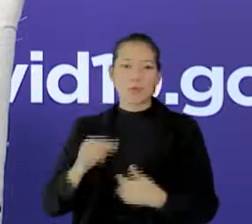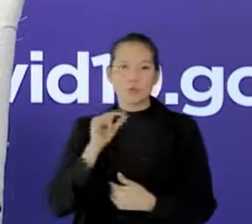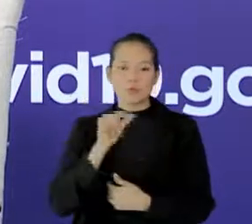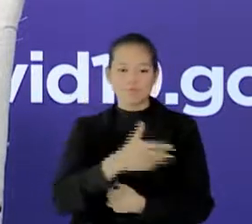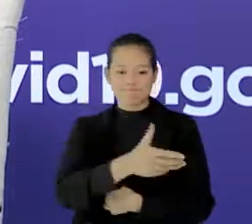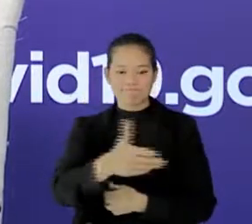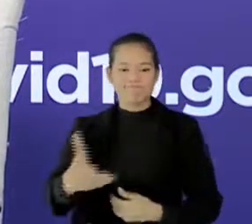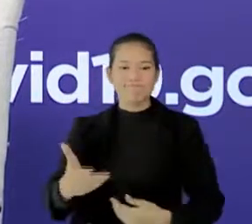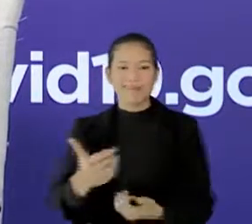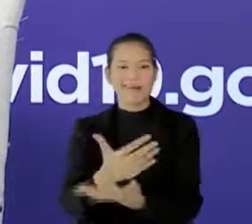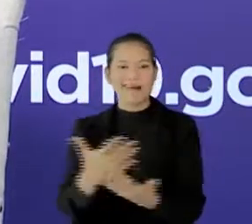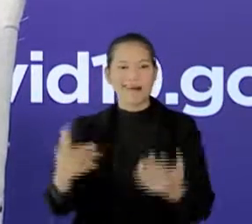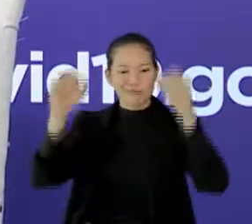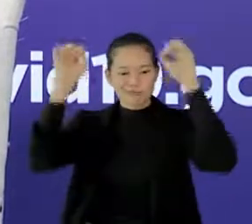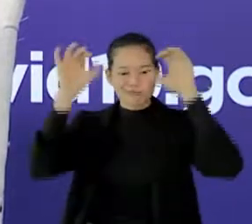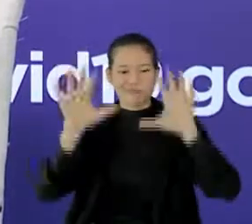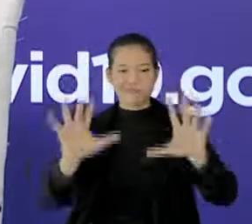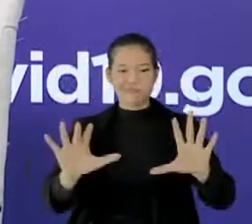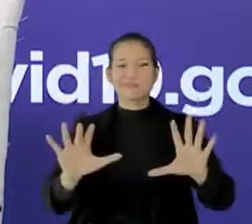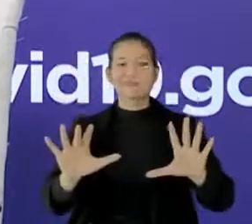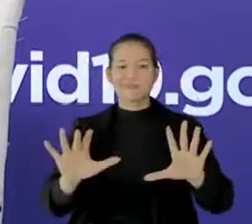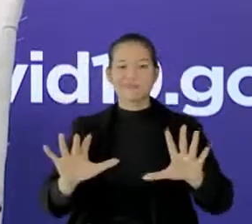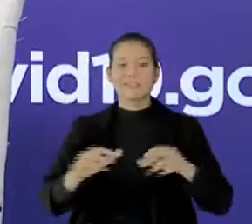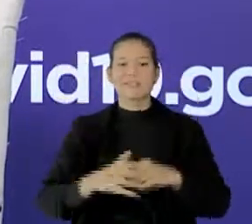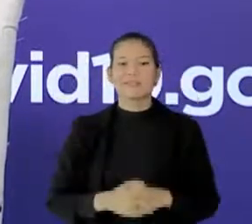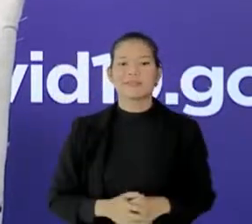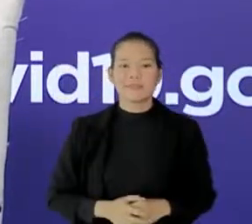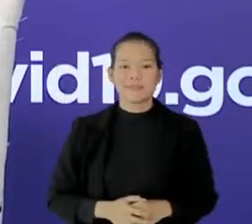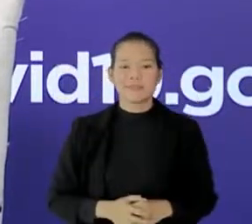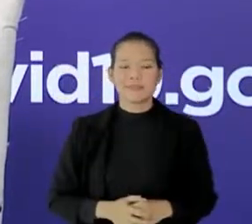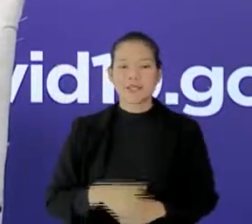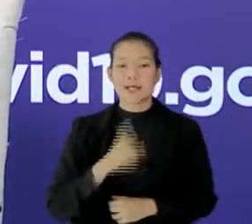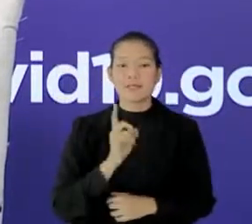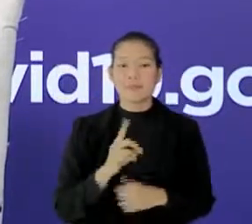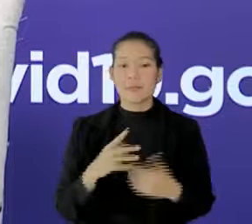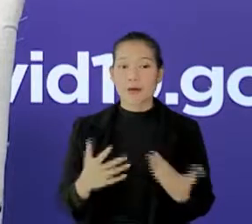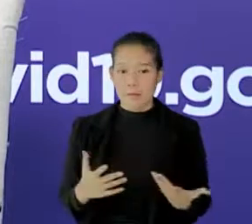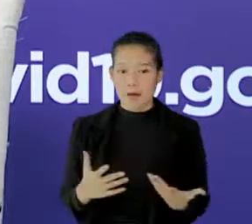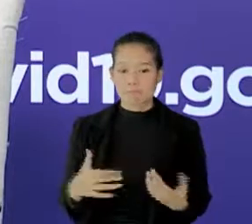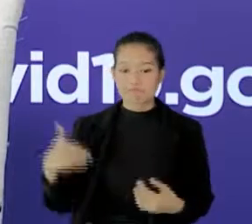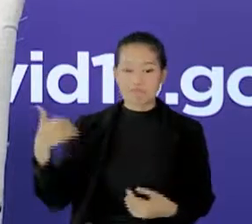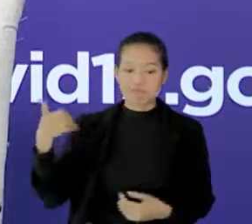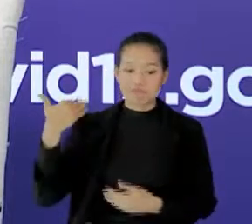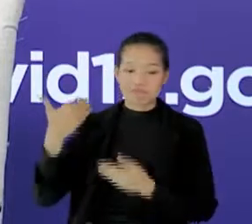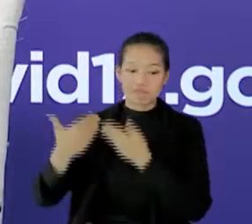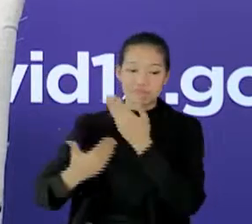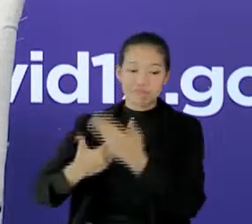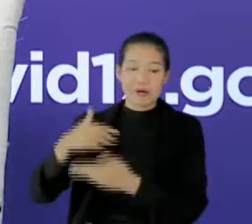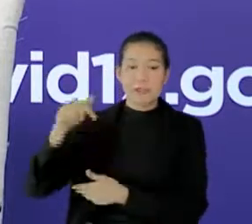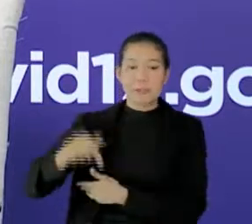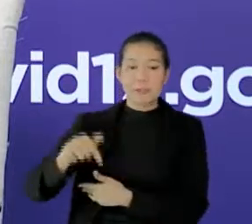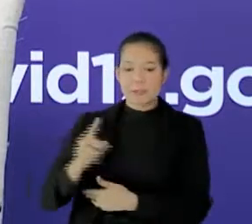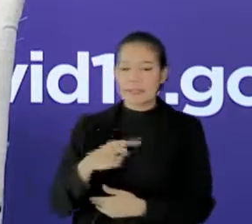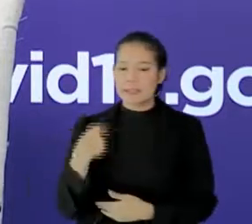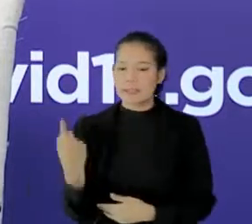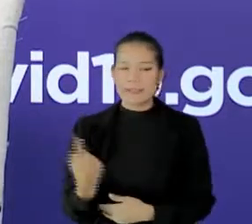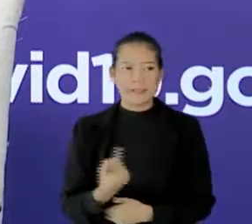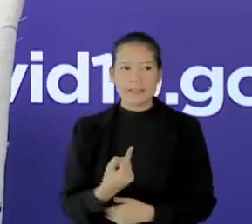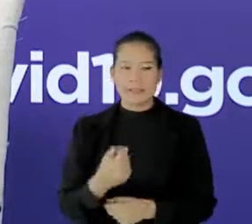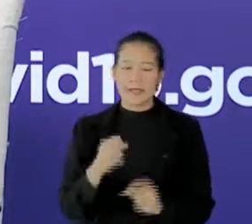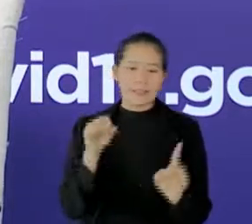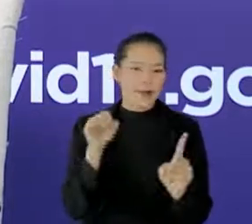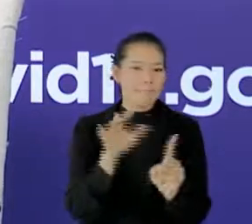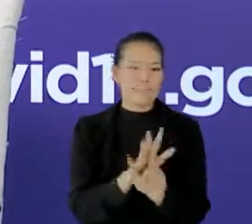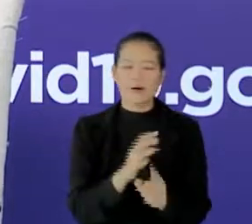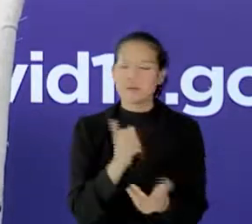setiap masyarakat ya, semua masyarakat, karena selama ini kita pasti kena